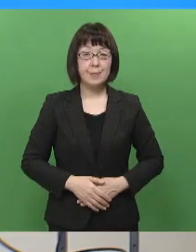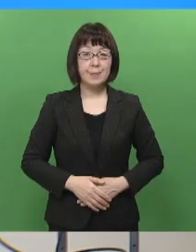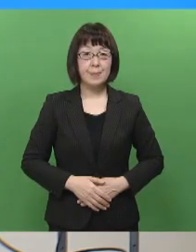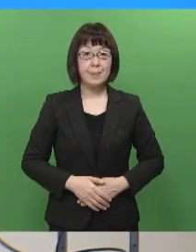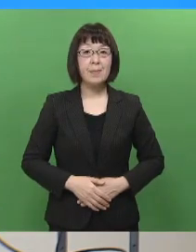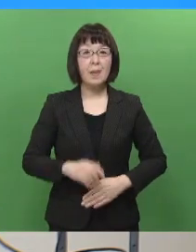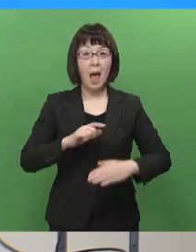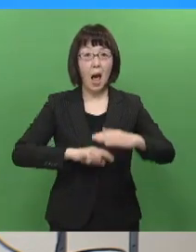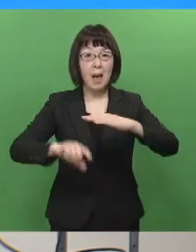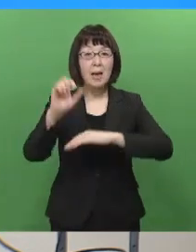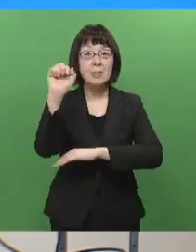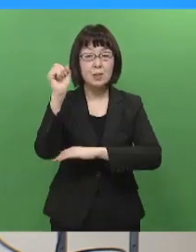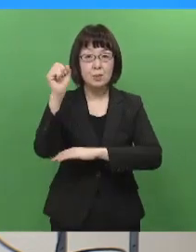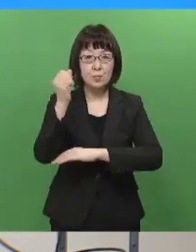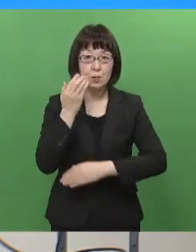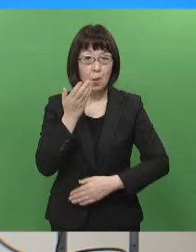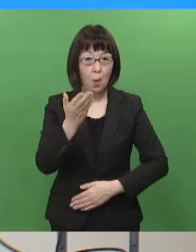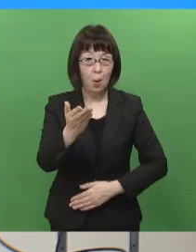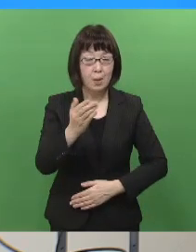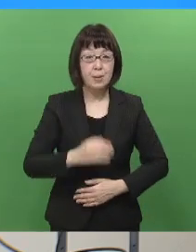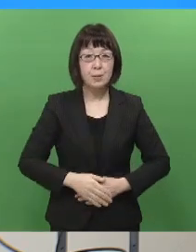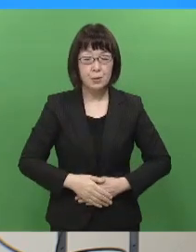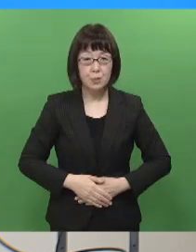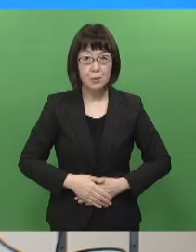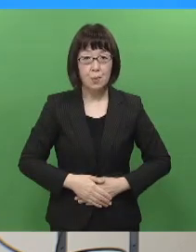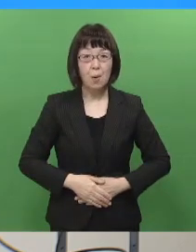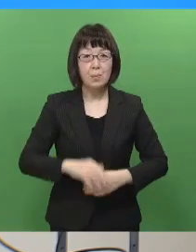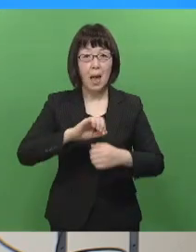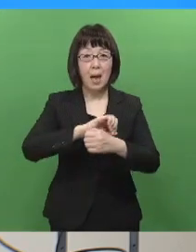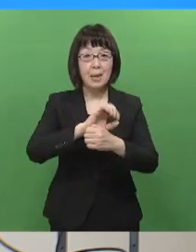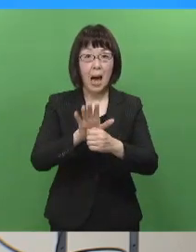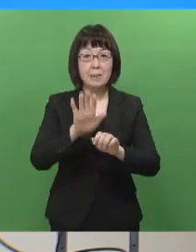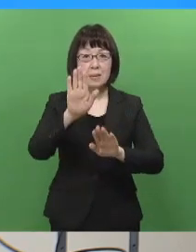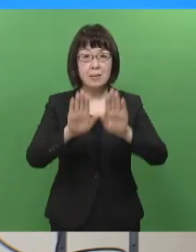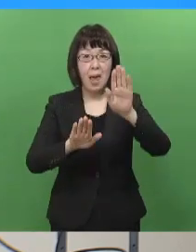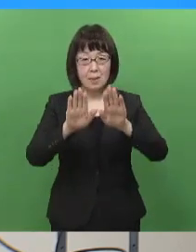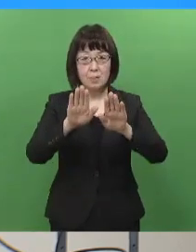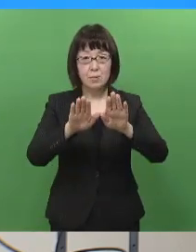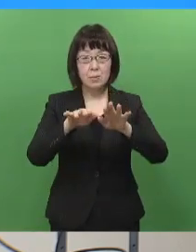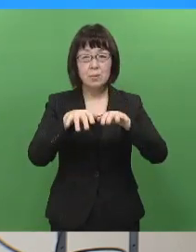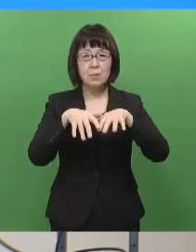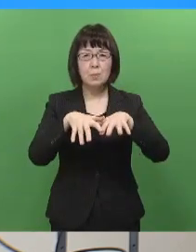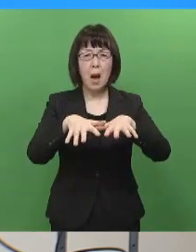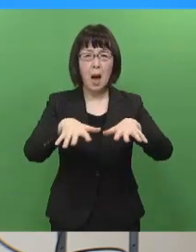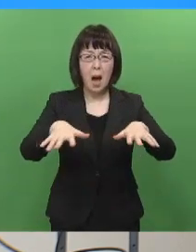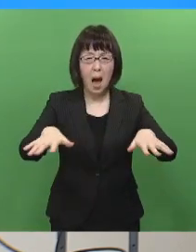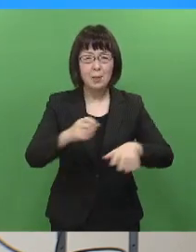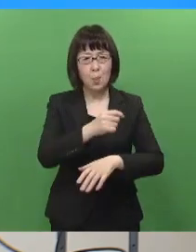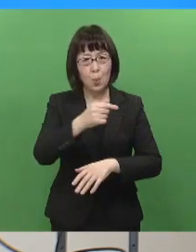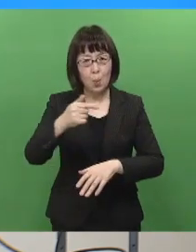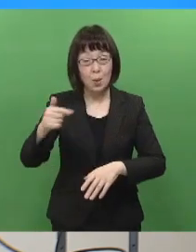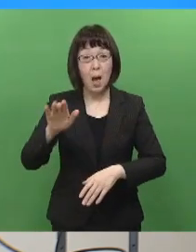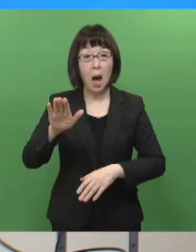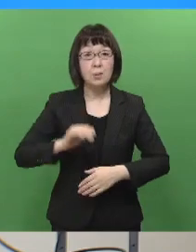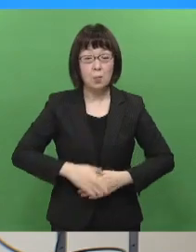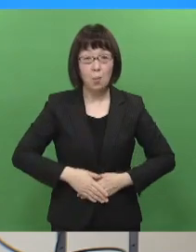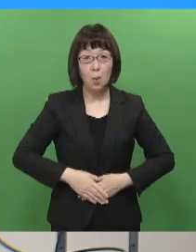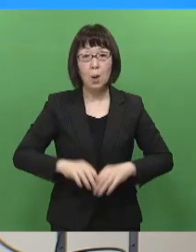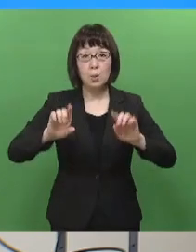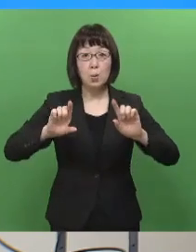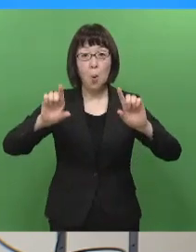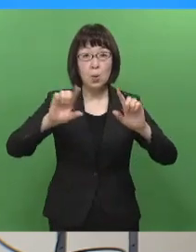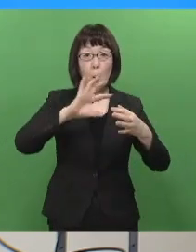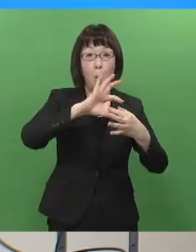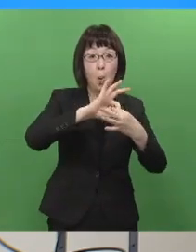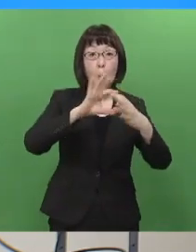朝日新聞の長野です。よろしくお願いします。感染状況も悪化していると思うんですけれども、改めて東京五輪パラリンピックの